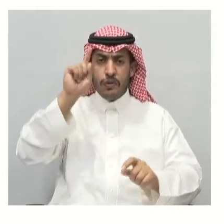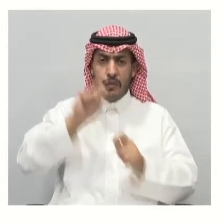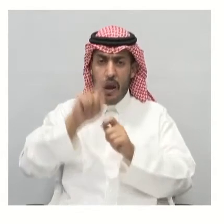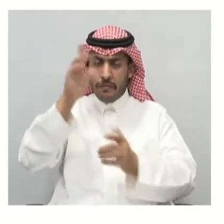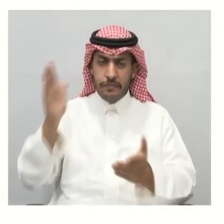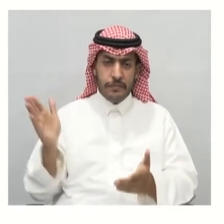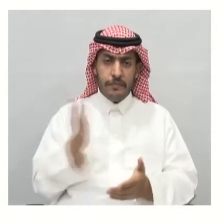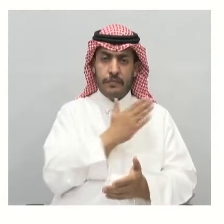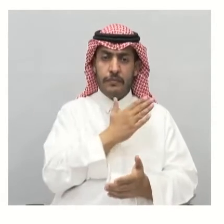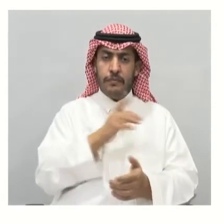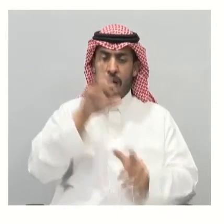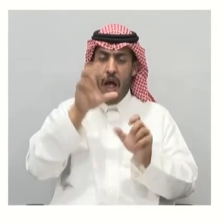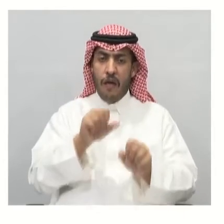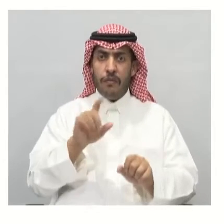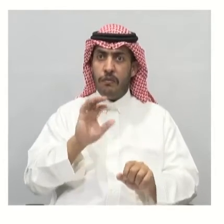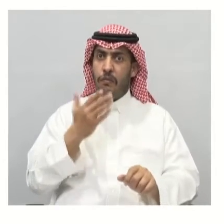وجل